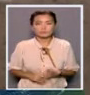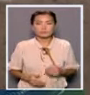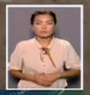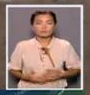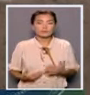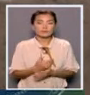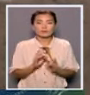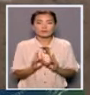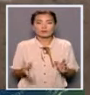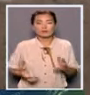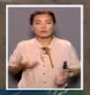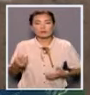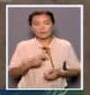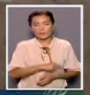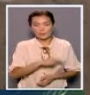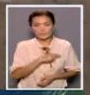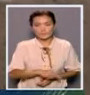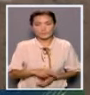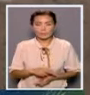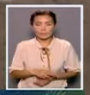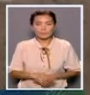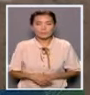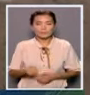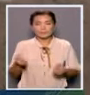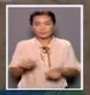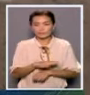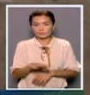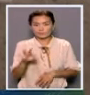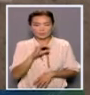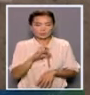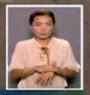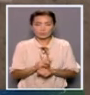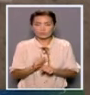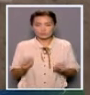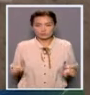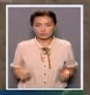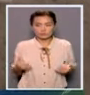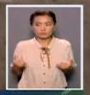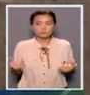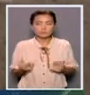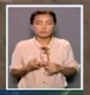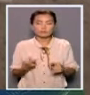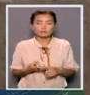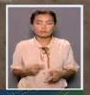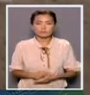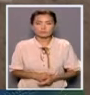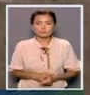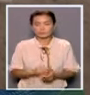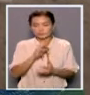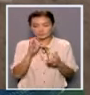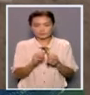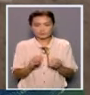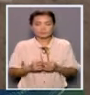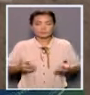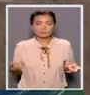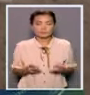деректер бойынша қазба осы қорғанның тоналмағандығы байқалып отыр. Өйткені бұл біріншіден бұның сол қалпында жатуы,